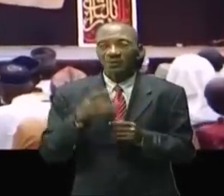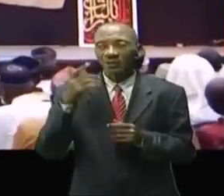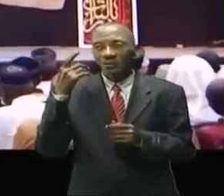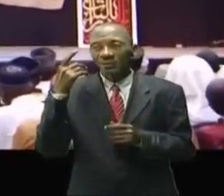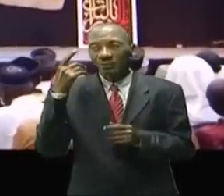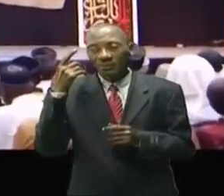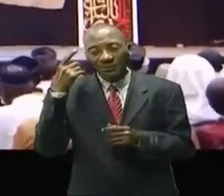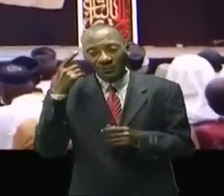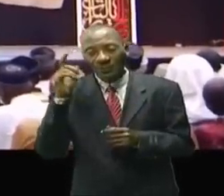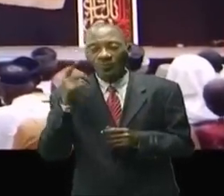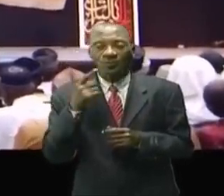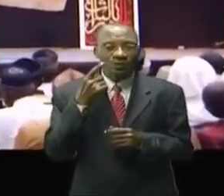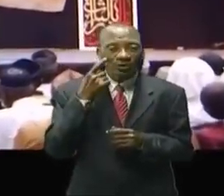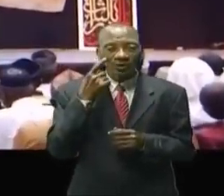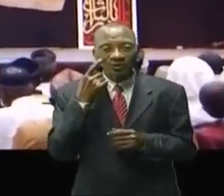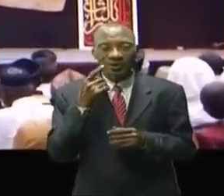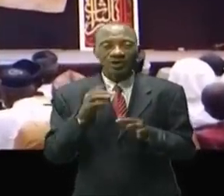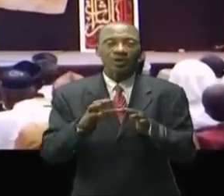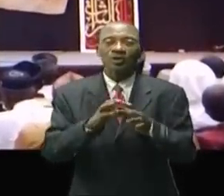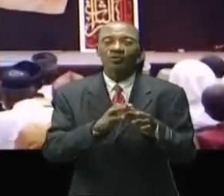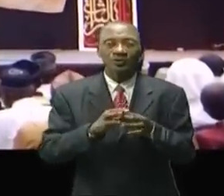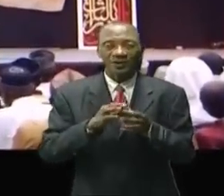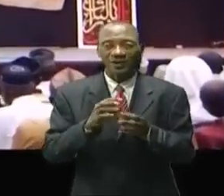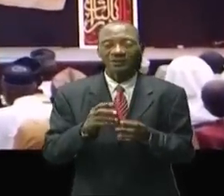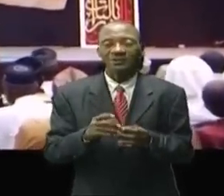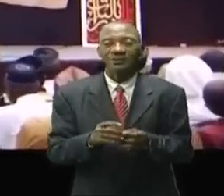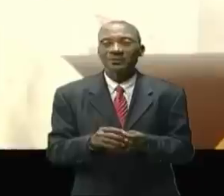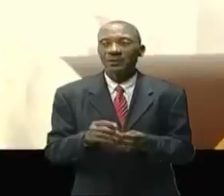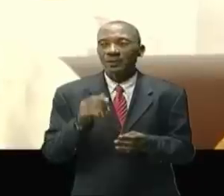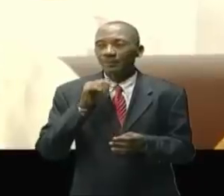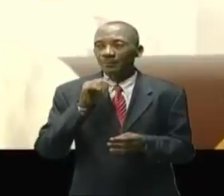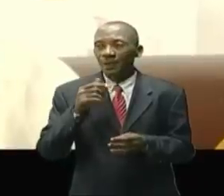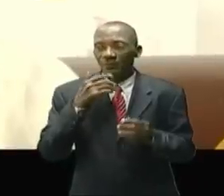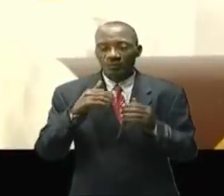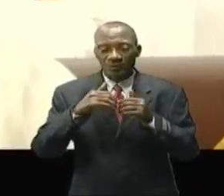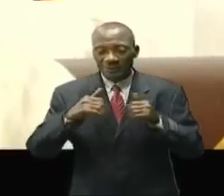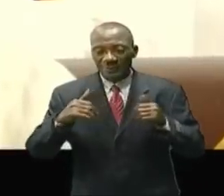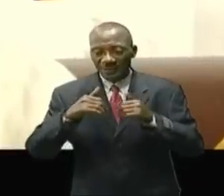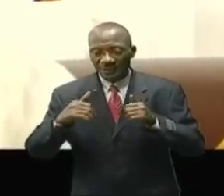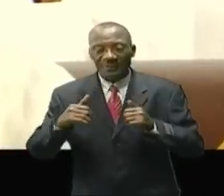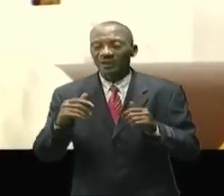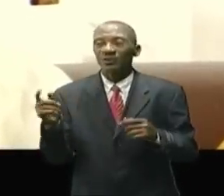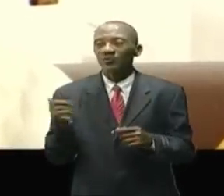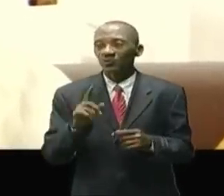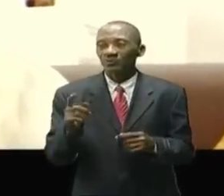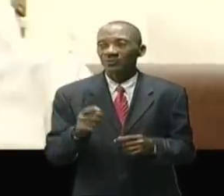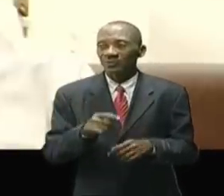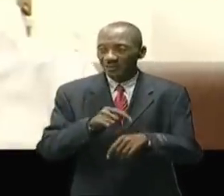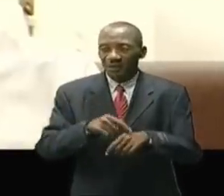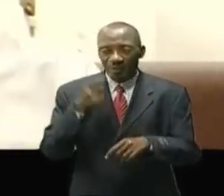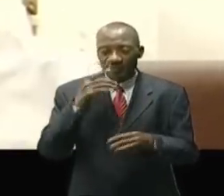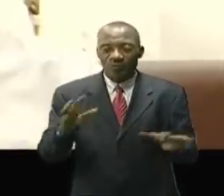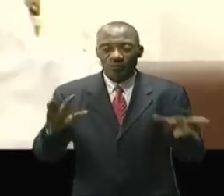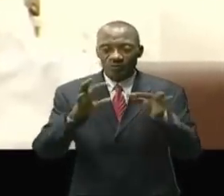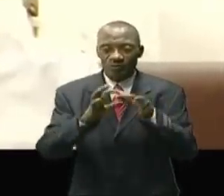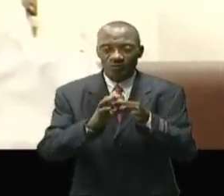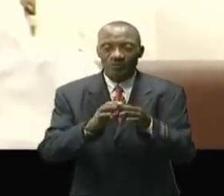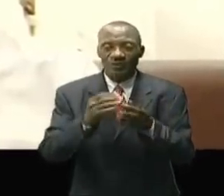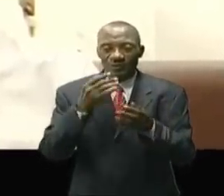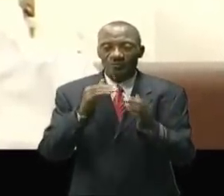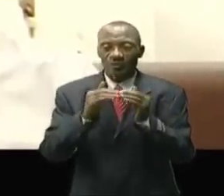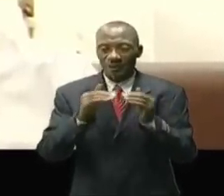le miséricordieux, le créateur, qui est là, en qui vous croyez, et vous n'avez qu'un seul prophète.